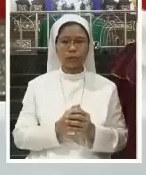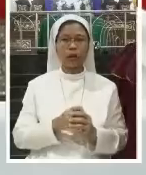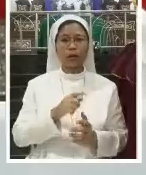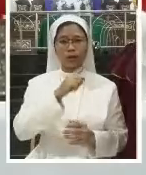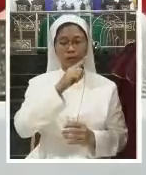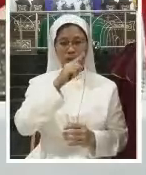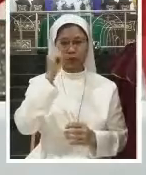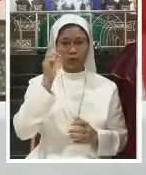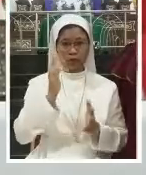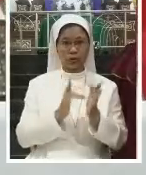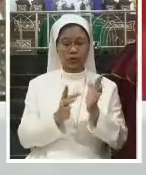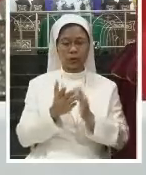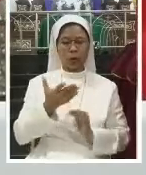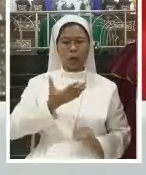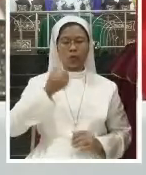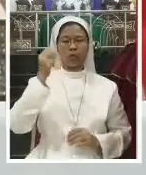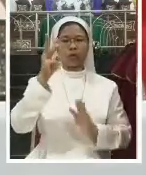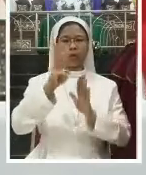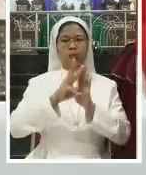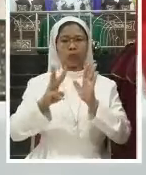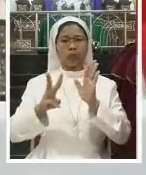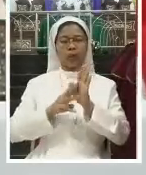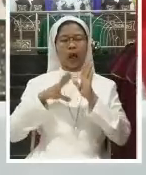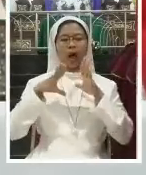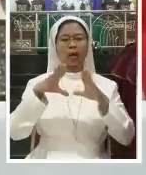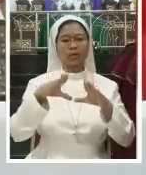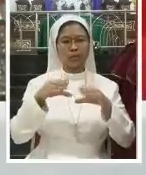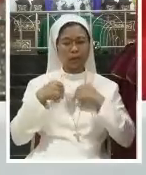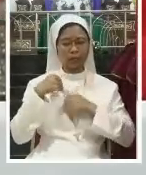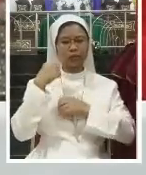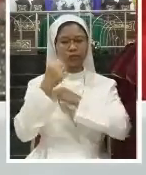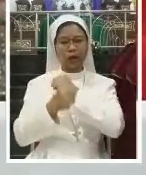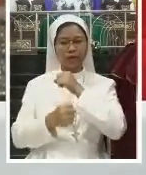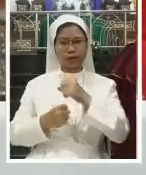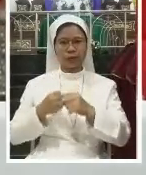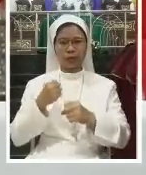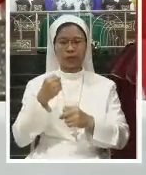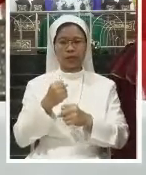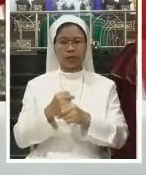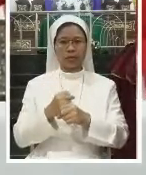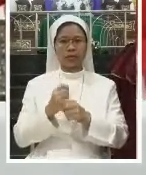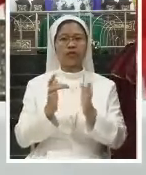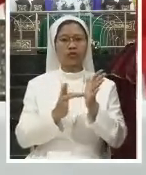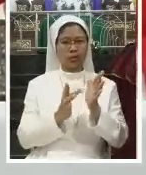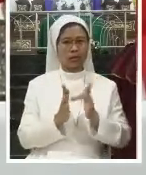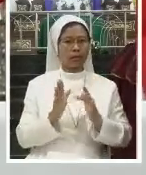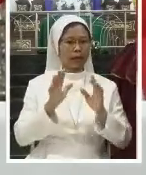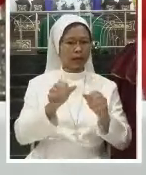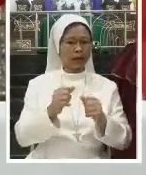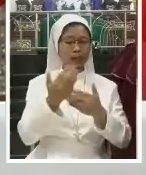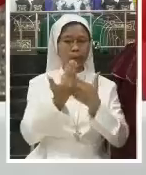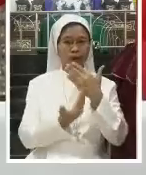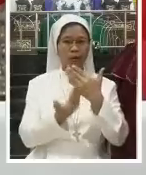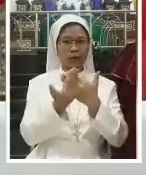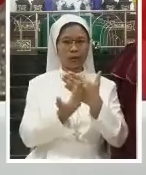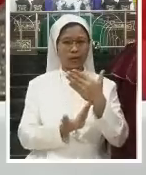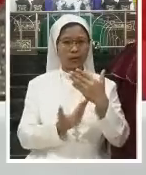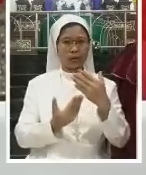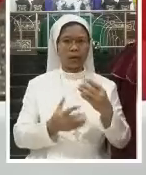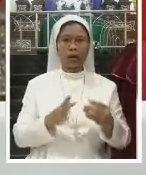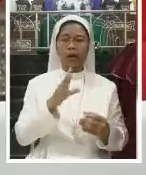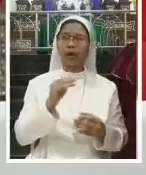Kansya na sarugari na buot pinasaluiban sagkod sa pasyon, nagkuhaning tinapay,